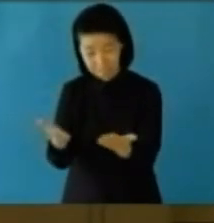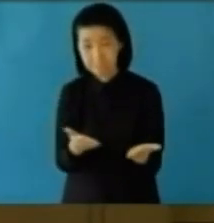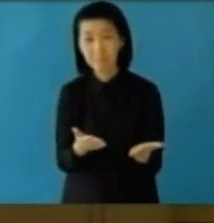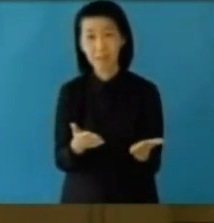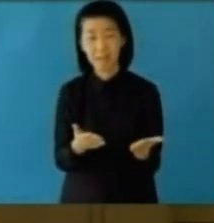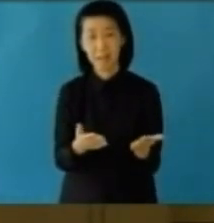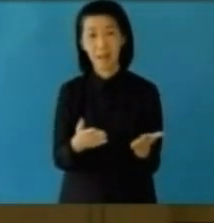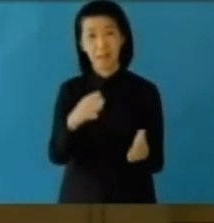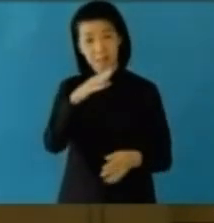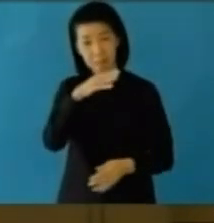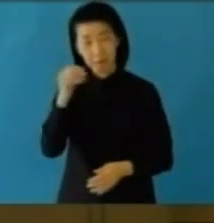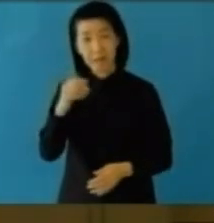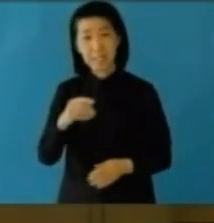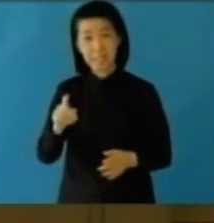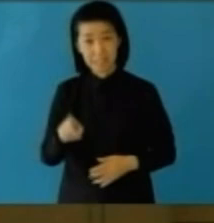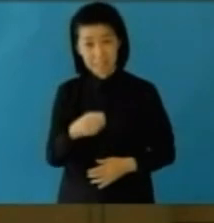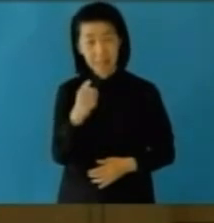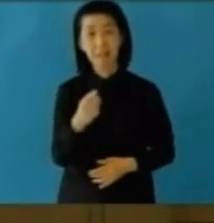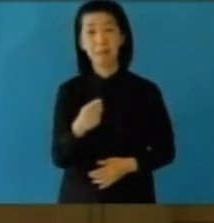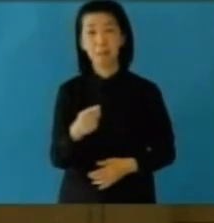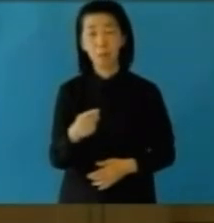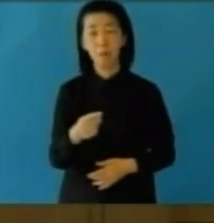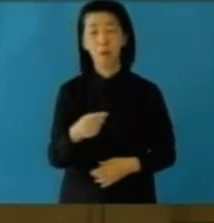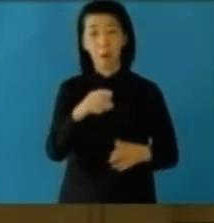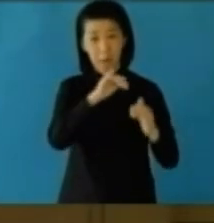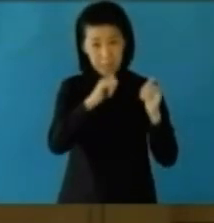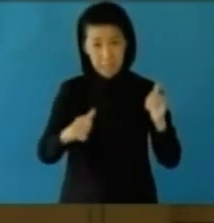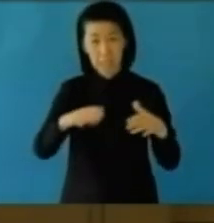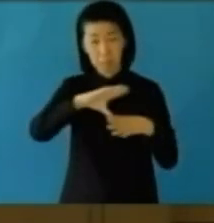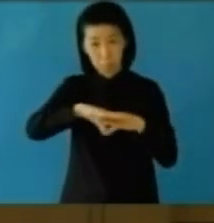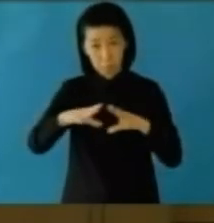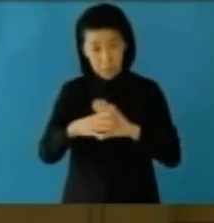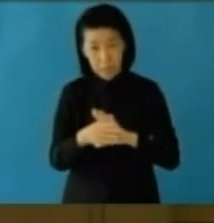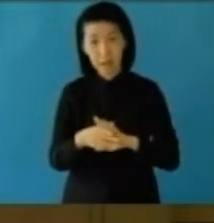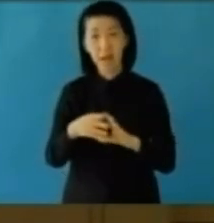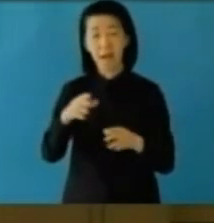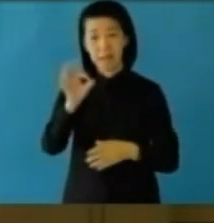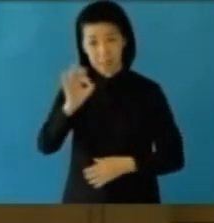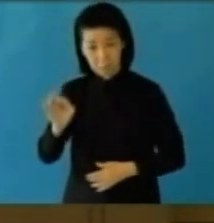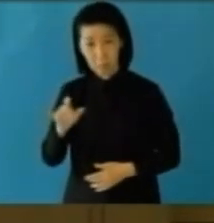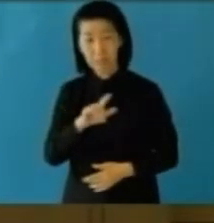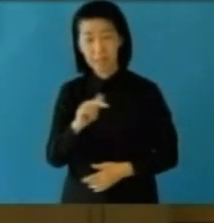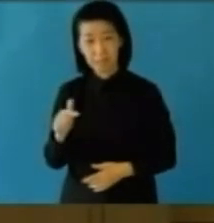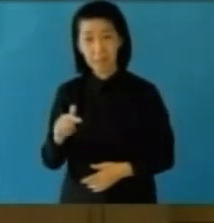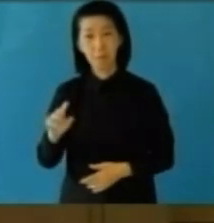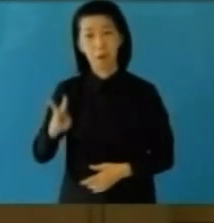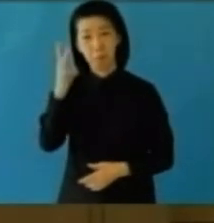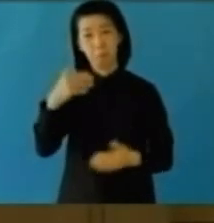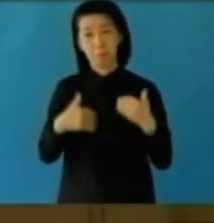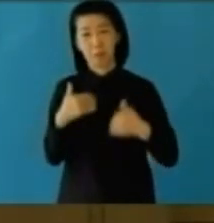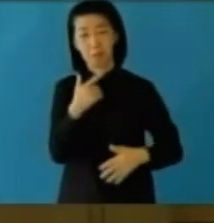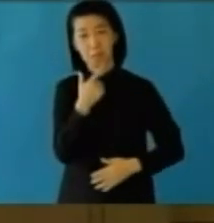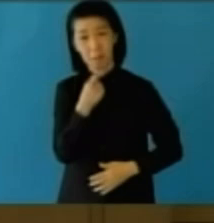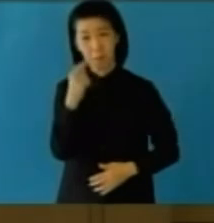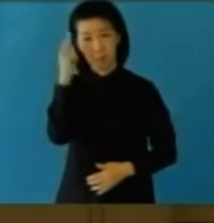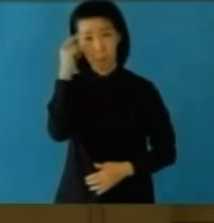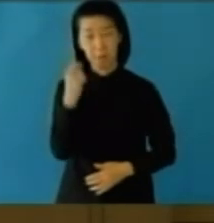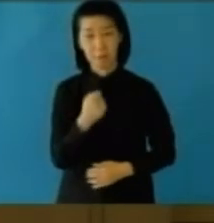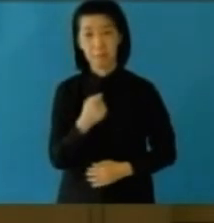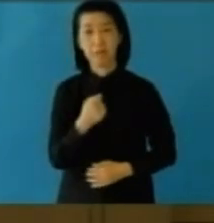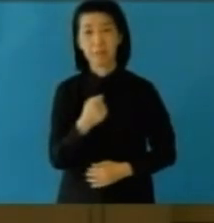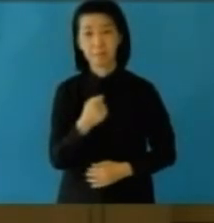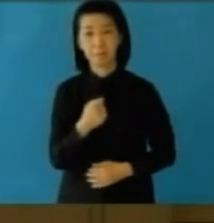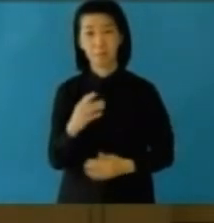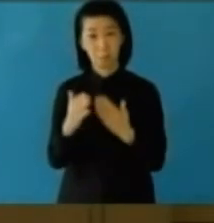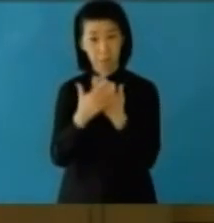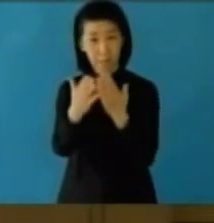かな自然や食、歴史、文化、特産品など本県の多彩な魅力を満喫していただきたいと考えております。両